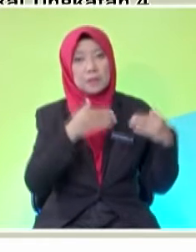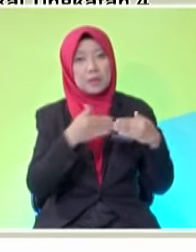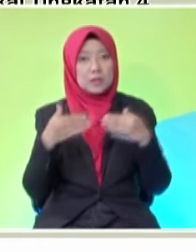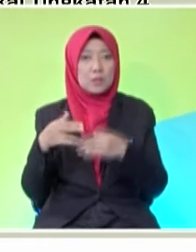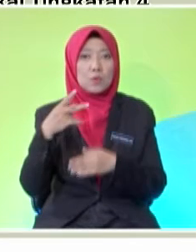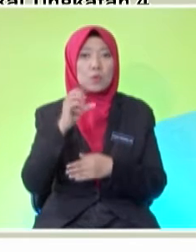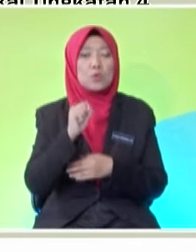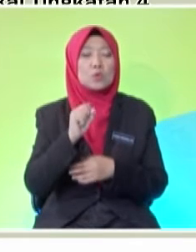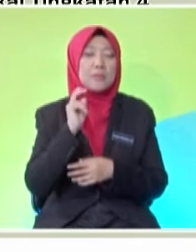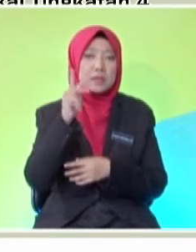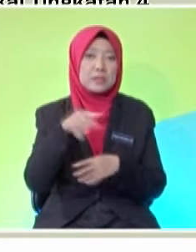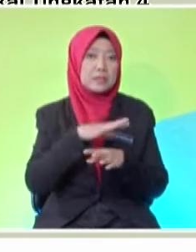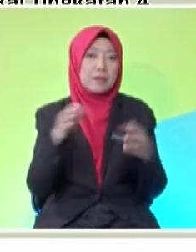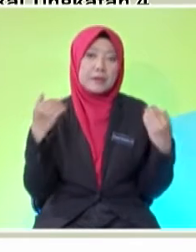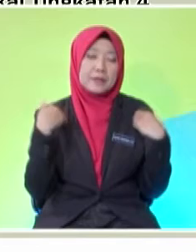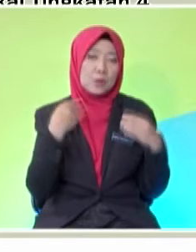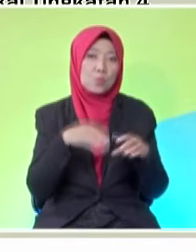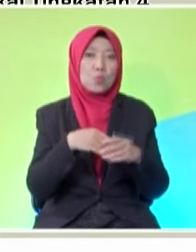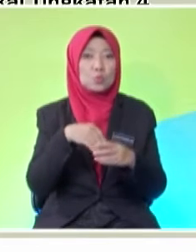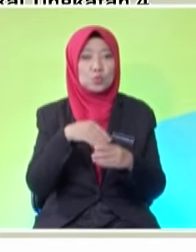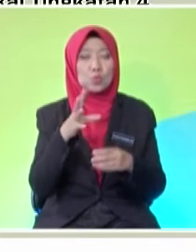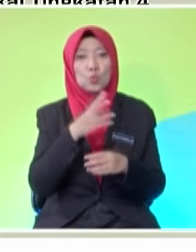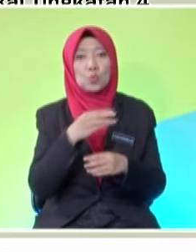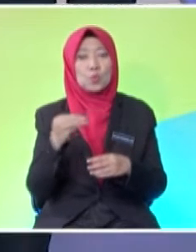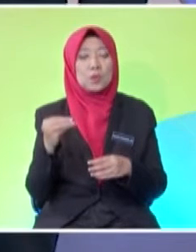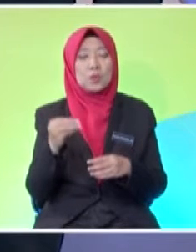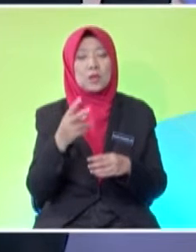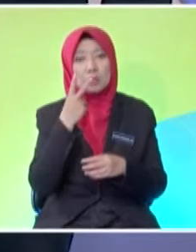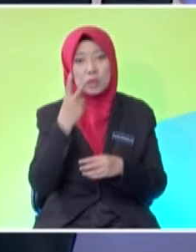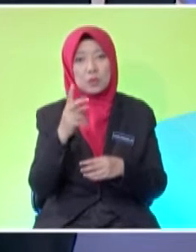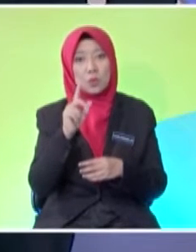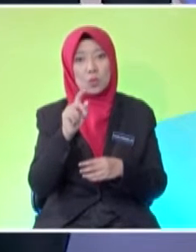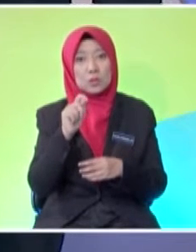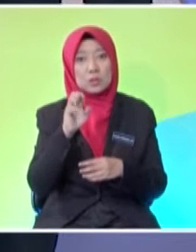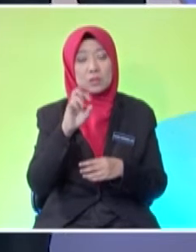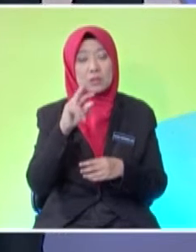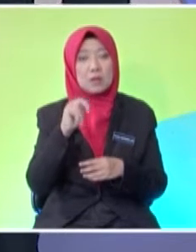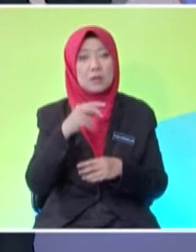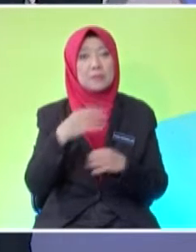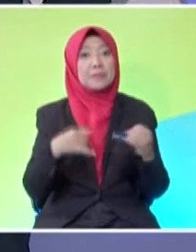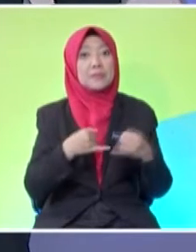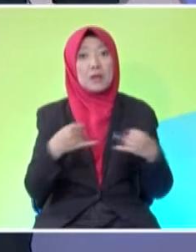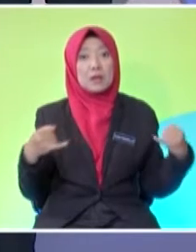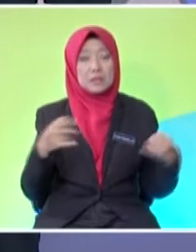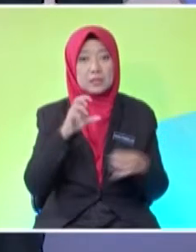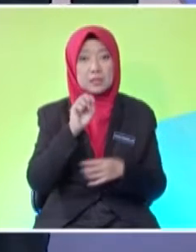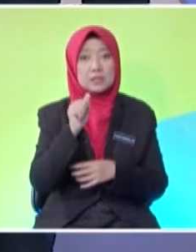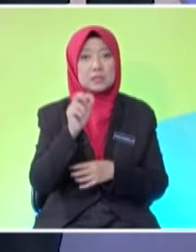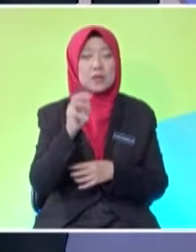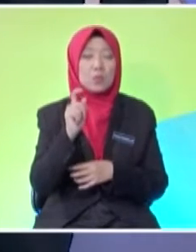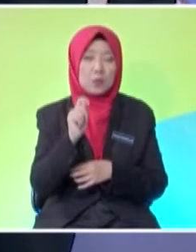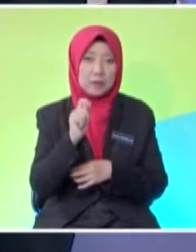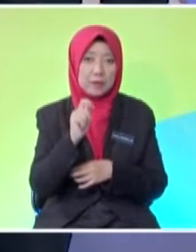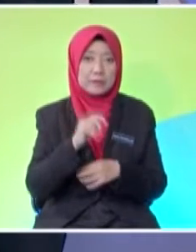pastikan tiada kebocoran. Dan yang terakhir kita memeriksa ketegangan tali sawat. Okey, mesin yang kedua iaitu bike